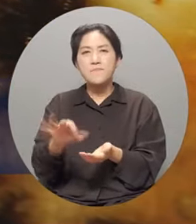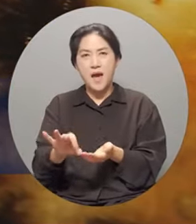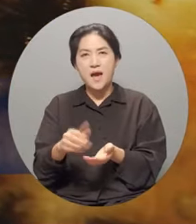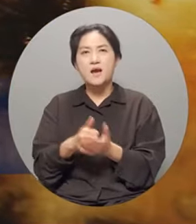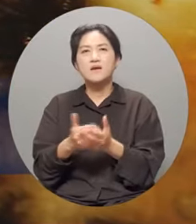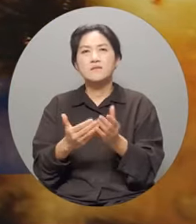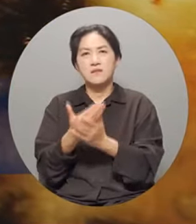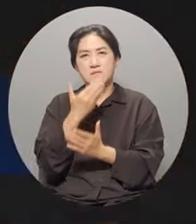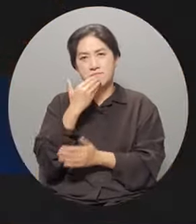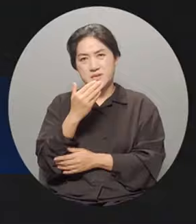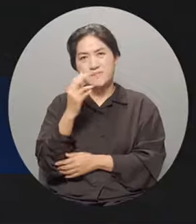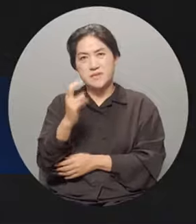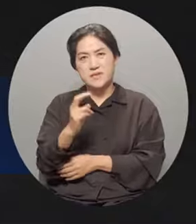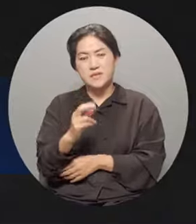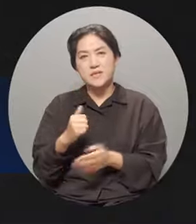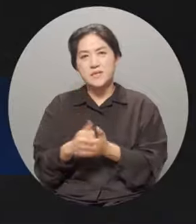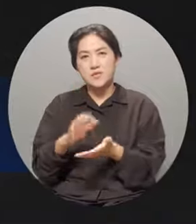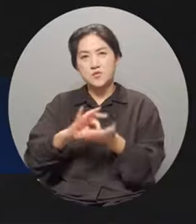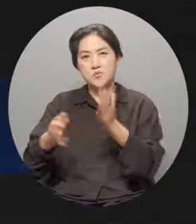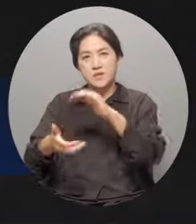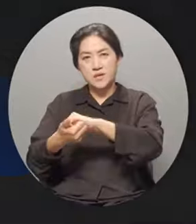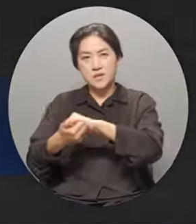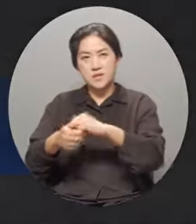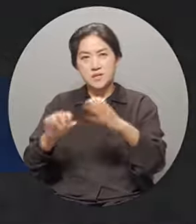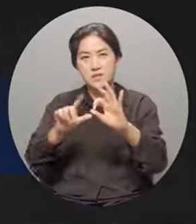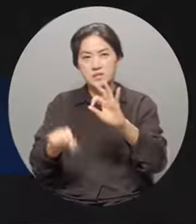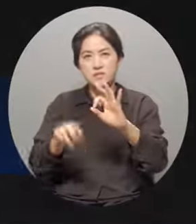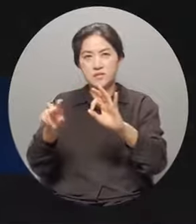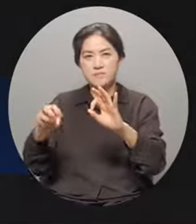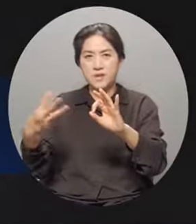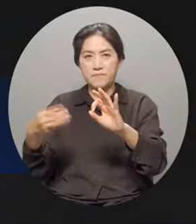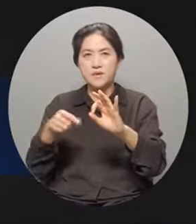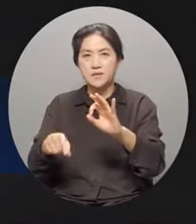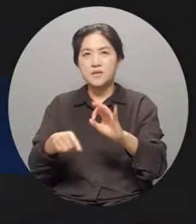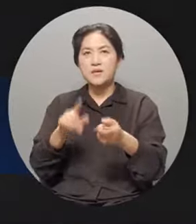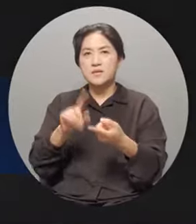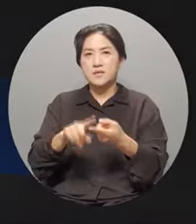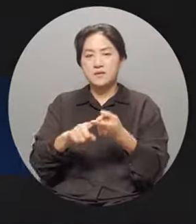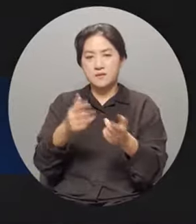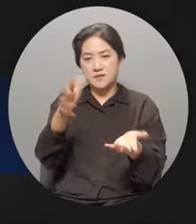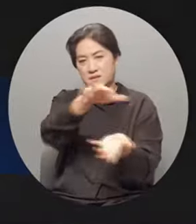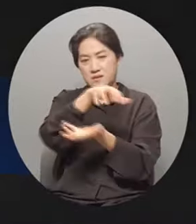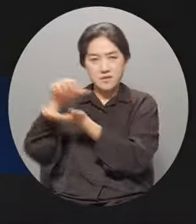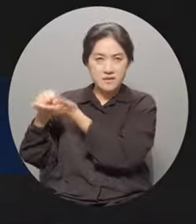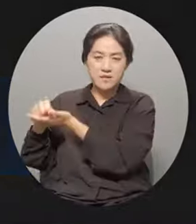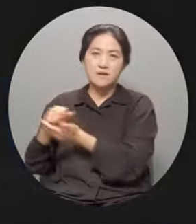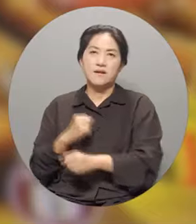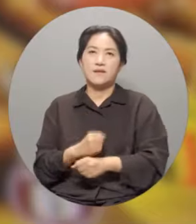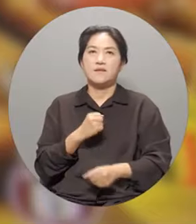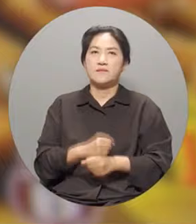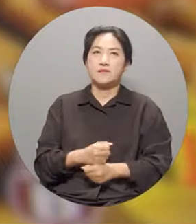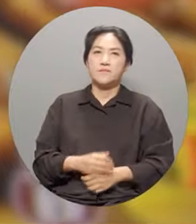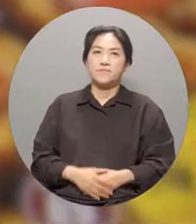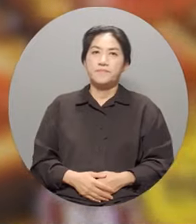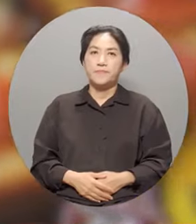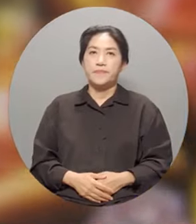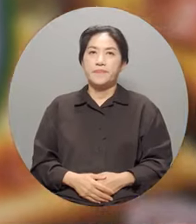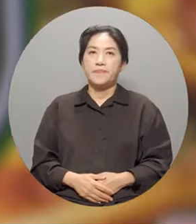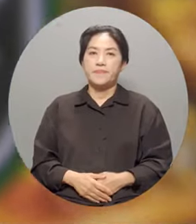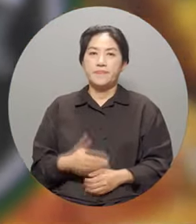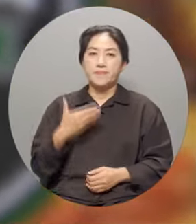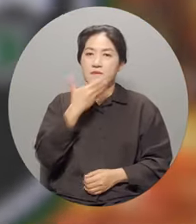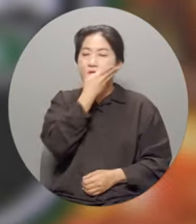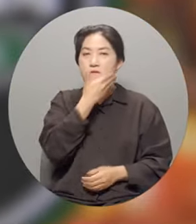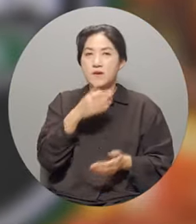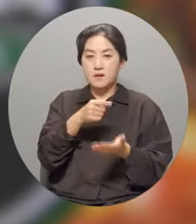있는 것 같아요. 소비 기한이 10월 23일 제품이거든요. 이 제품에 대해서는 리콜 조치가 들어갔고. 영양성분